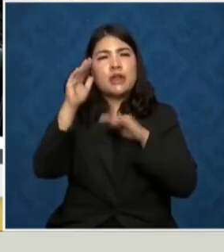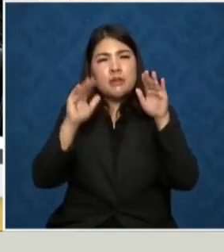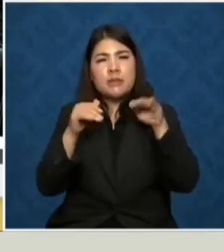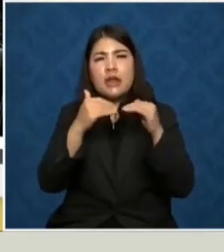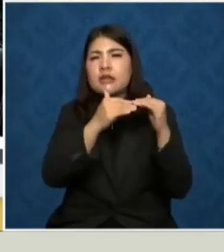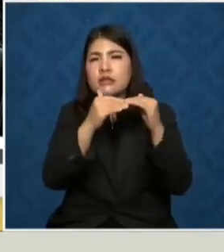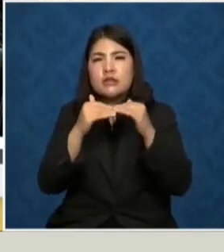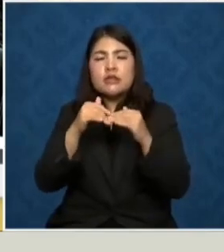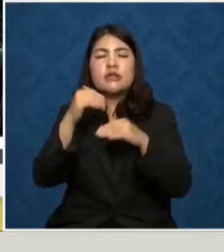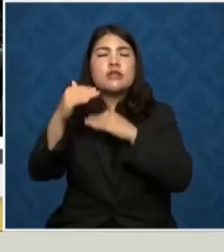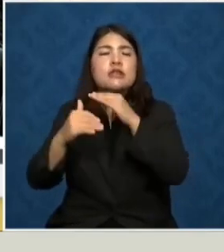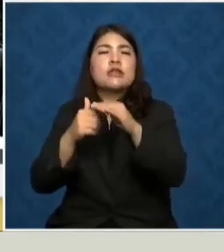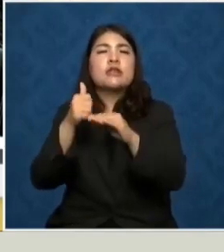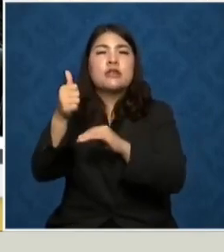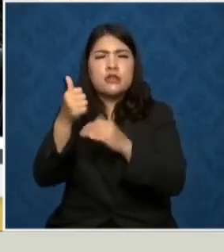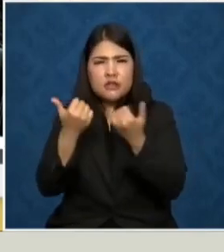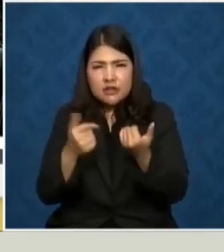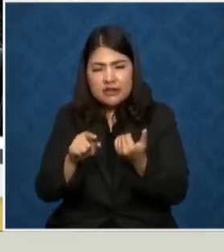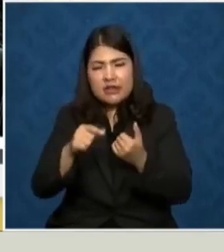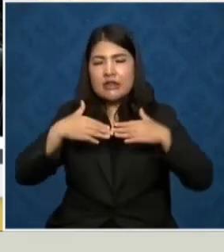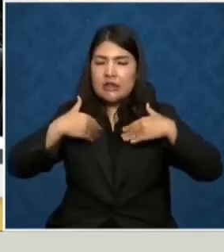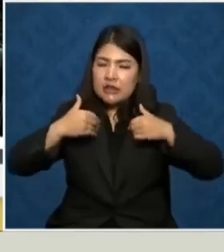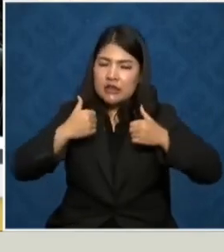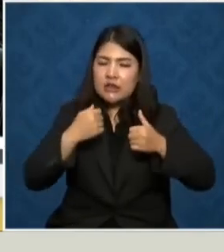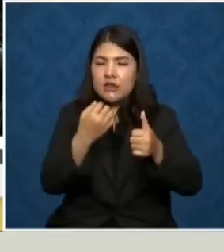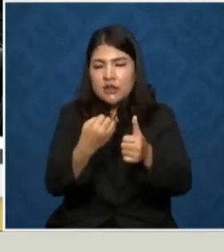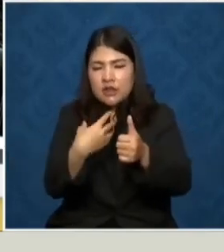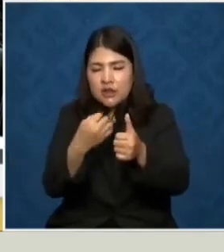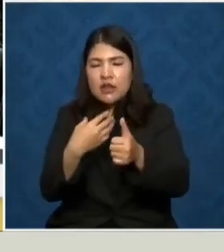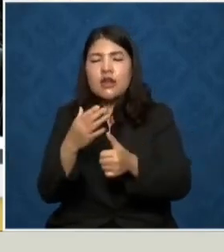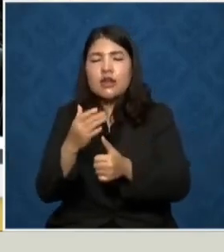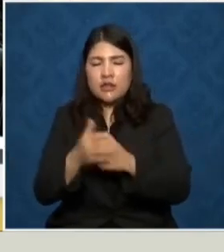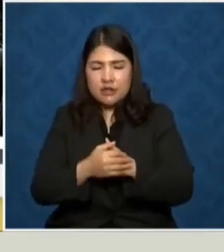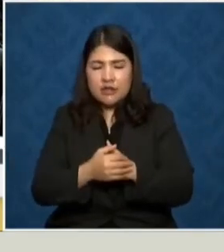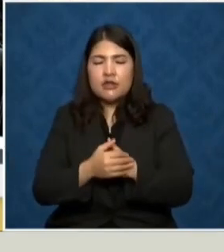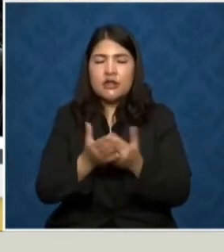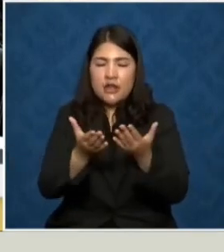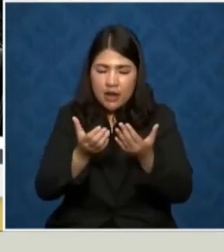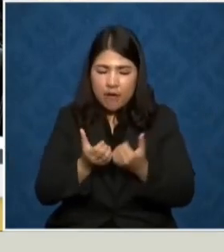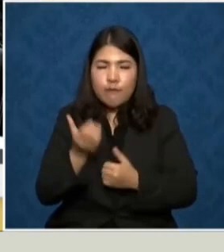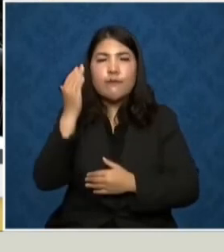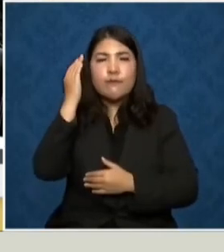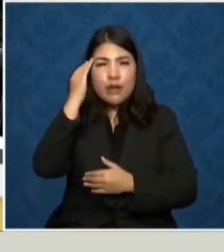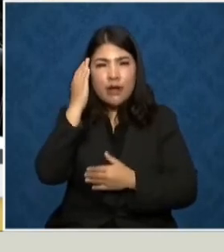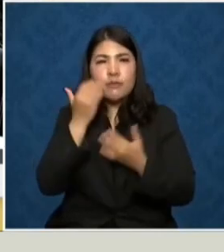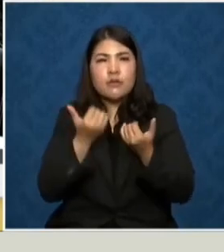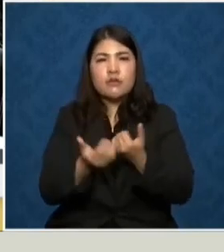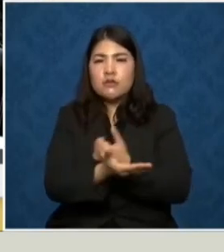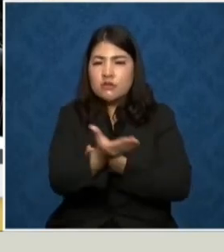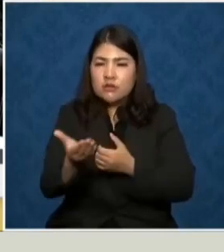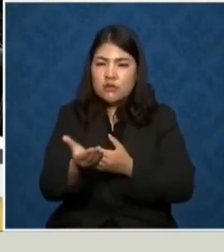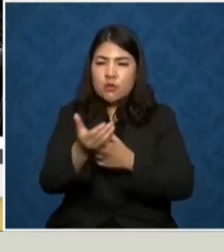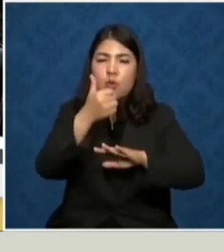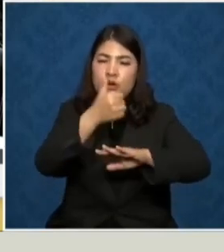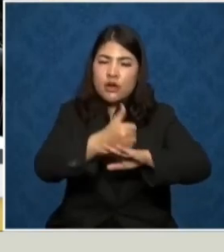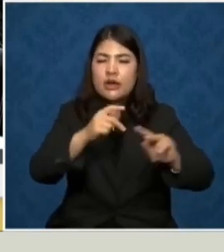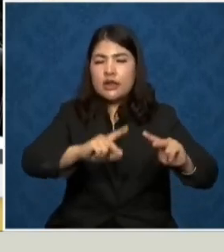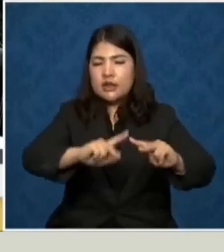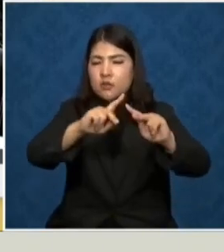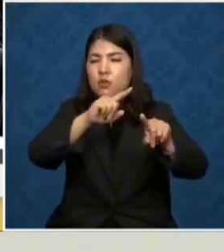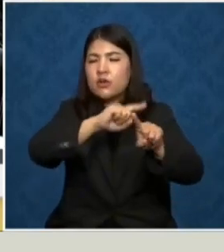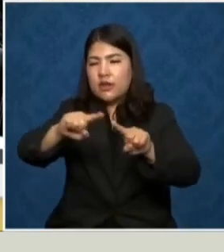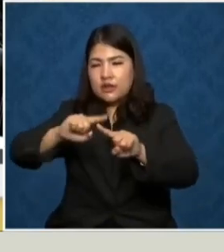ดีรับฟังยินดีรับข้อเสนอแนะจากท่านสมาชิกผู้ทรงเกียรติทุกท่านครับแล้วก็รัฐมนตรีทุกท่านก็พร้อมที่จะให้ความกระจ่าง